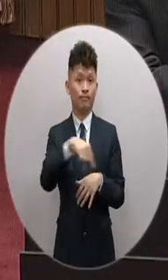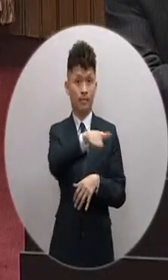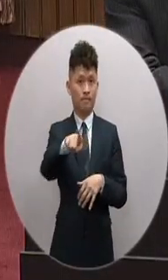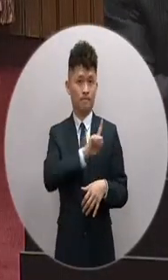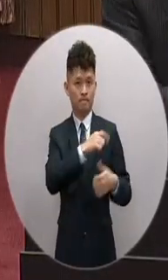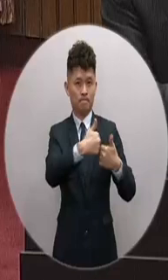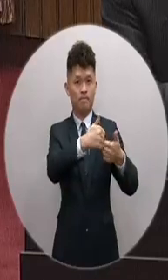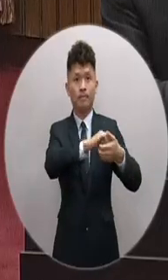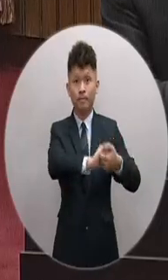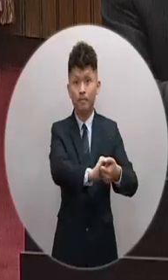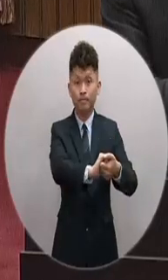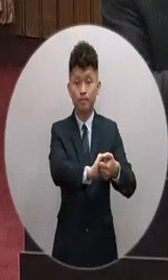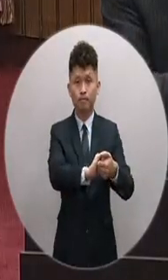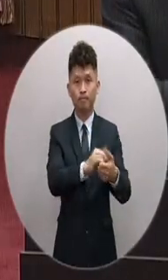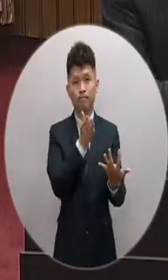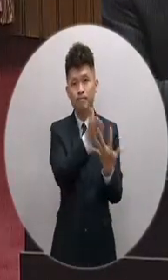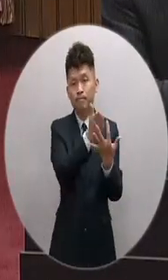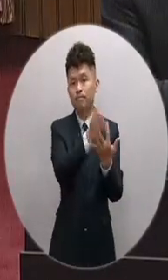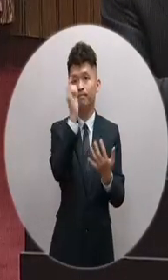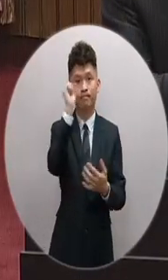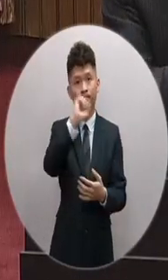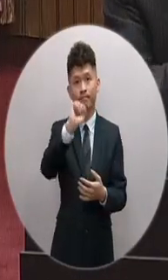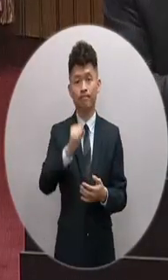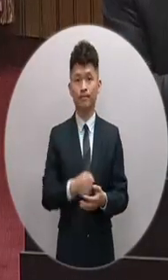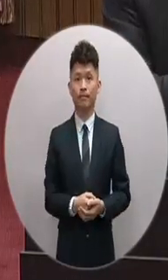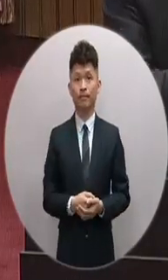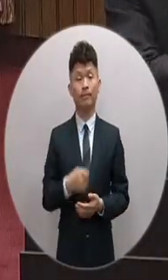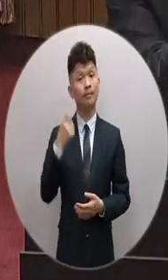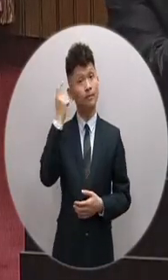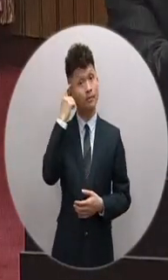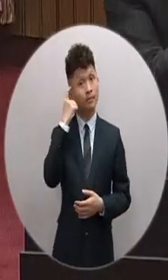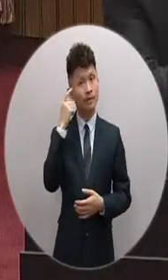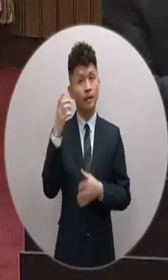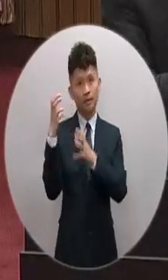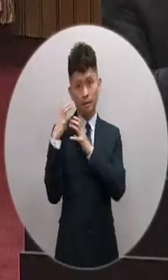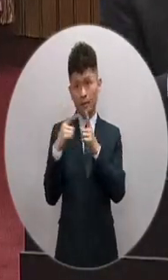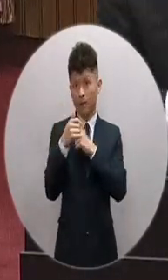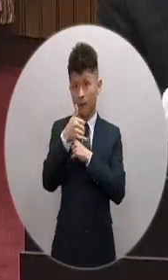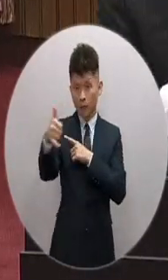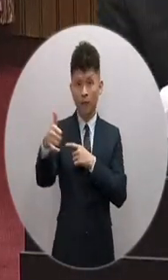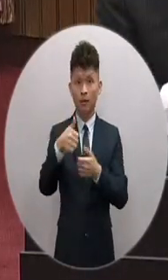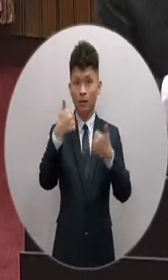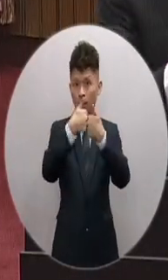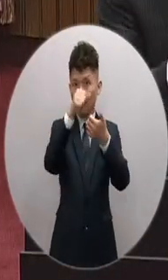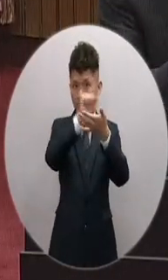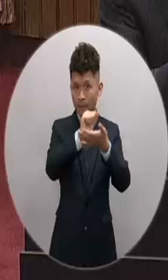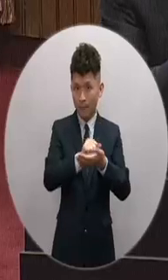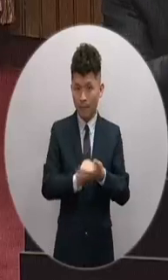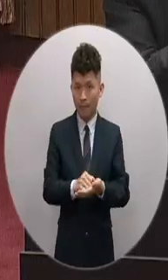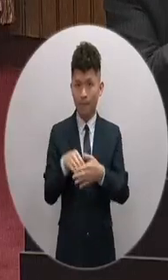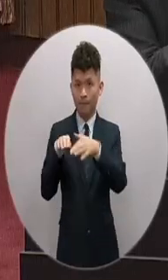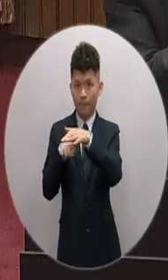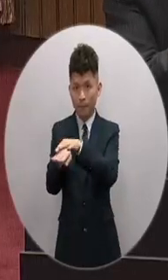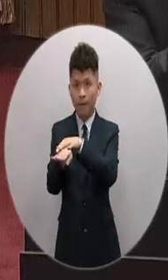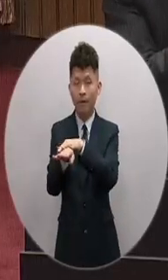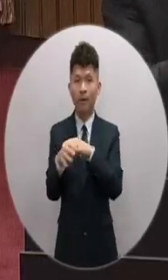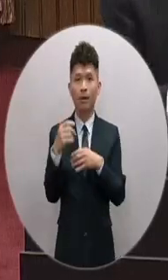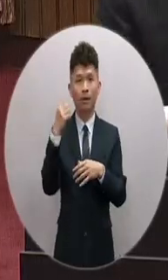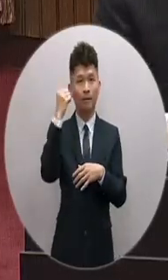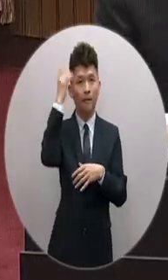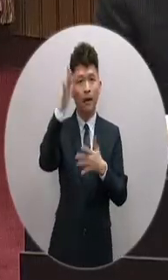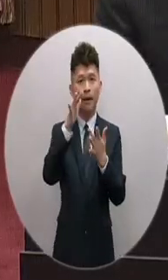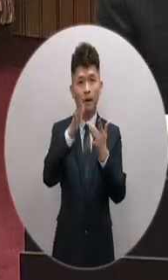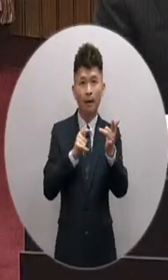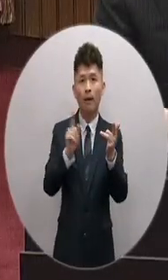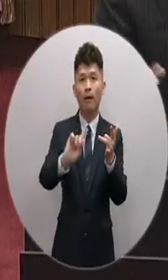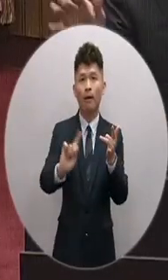吼，你嘛无法度去甲否定啦吼，只是讲咱的承办当事人甲这个会议记录甲存查，忘了他当中有一个